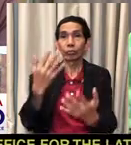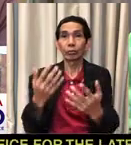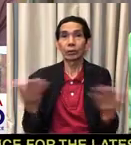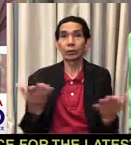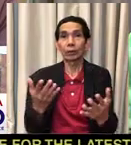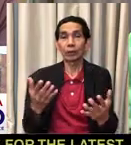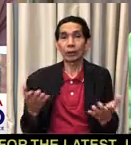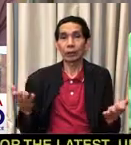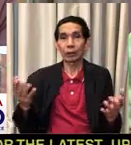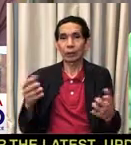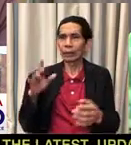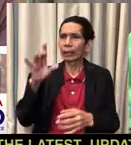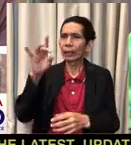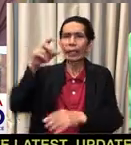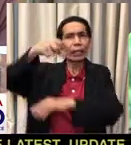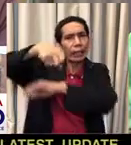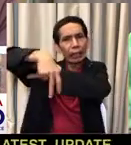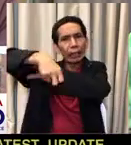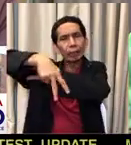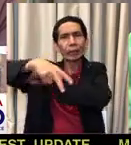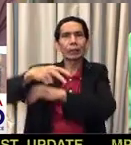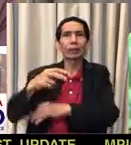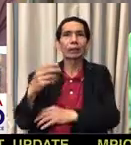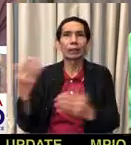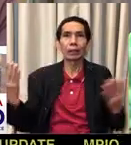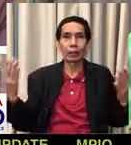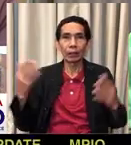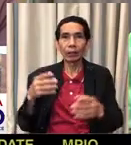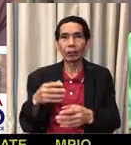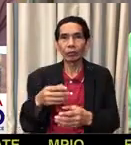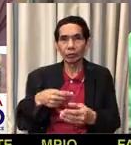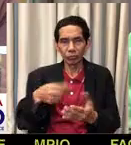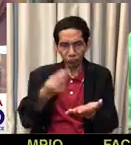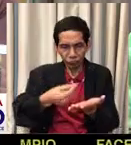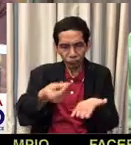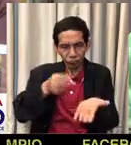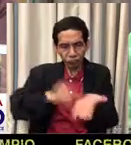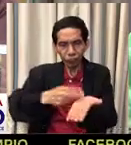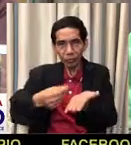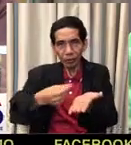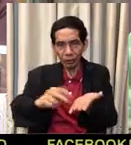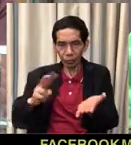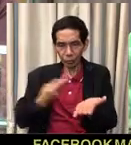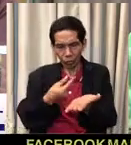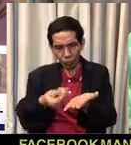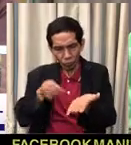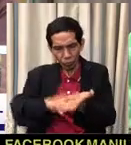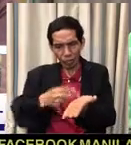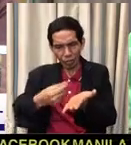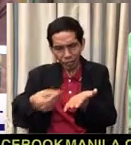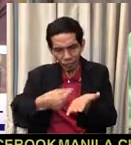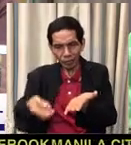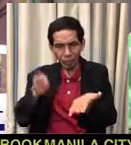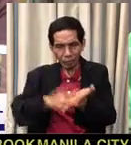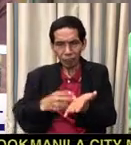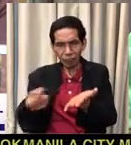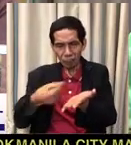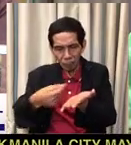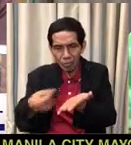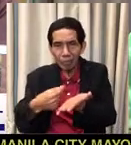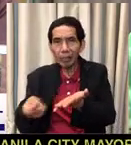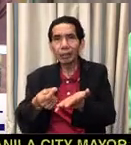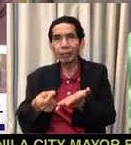Nandito ako noon, mga alas 11 ng gabi, tumitira pa ako. Tayo, no? Nagpipirma pa kami